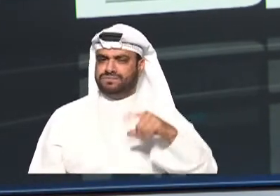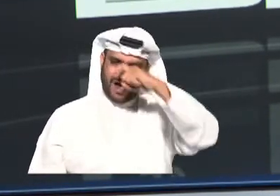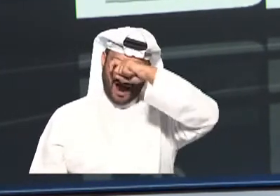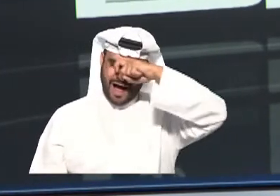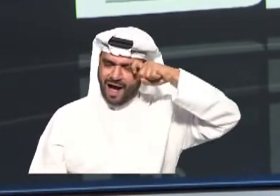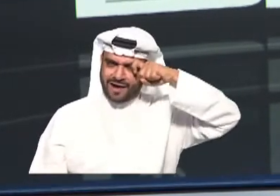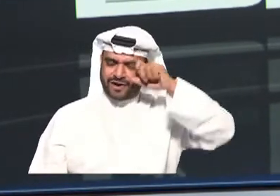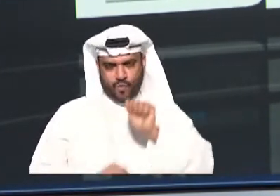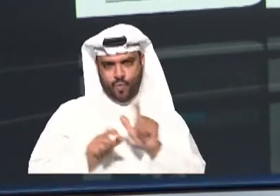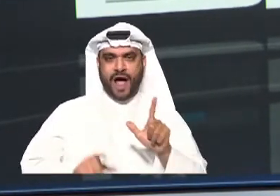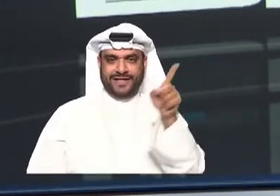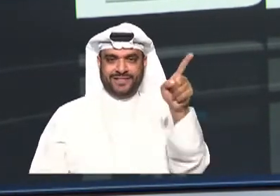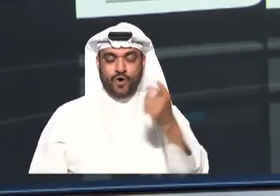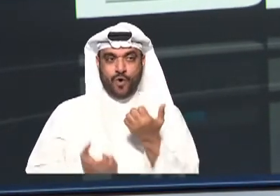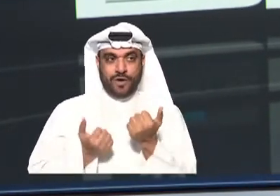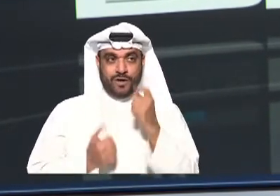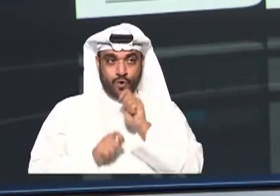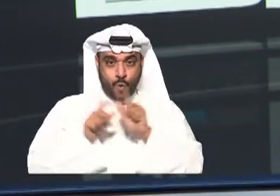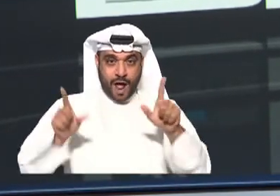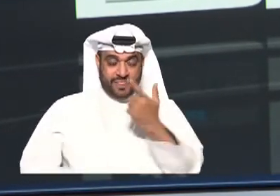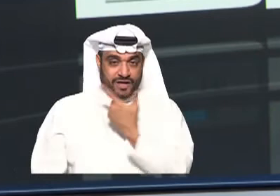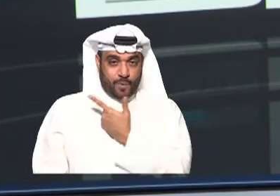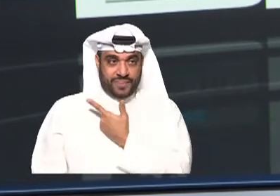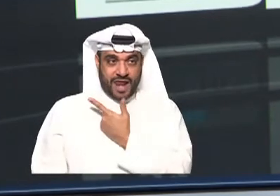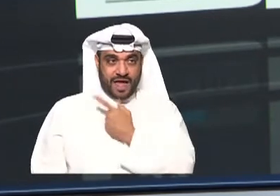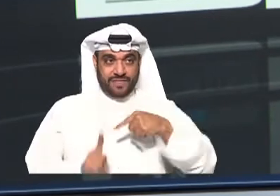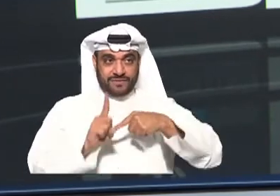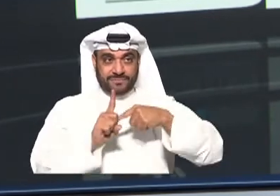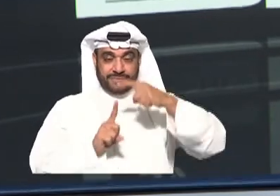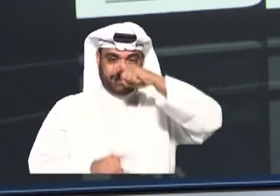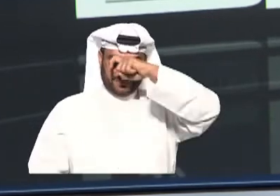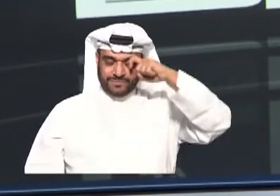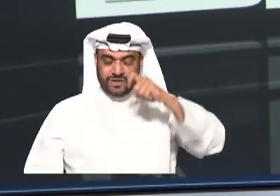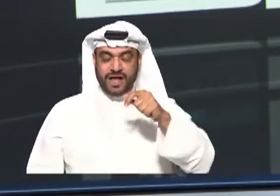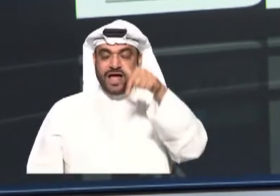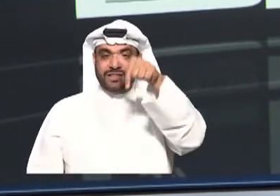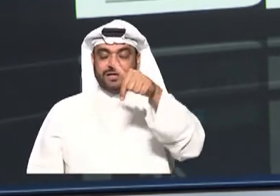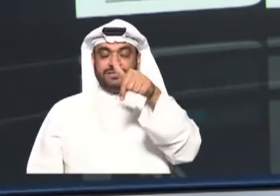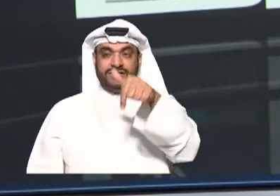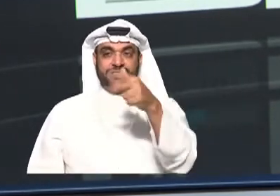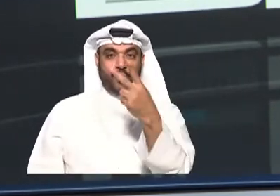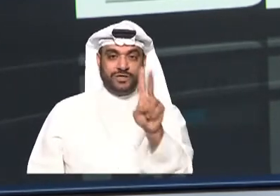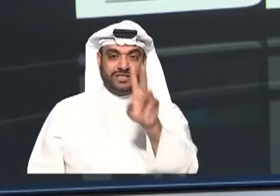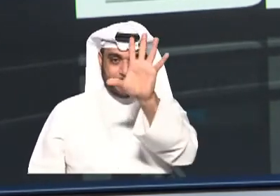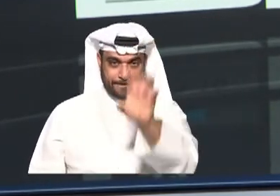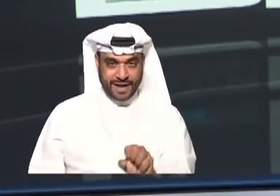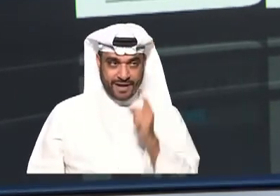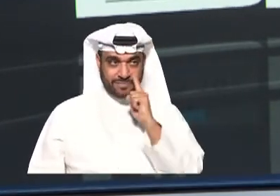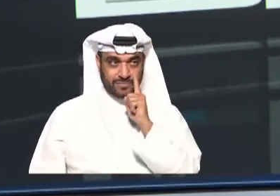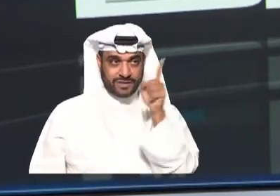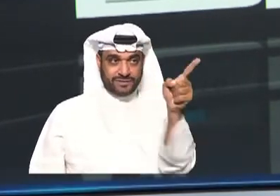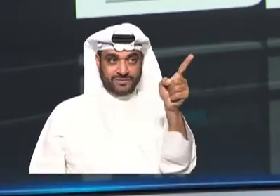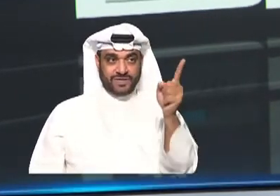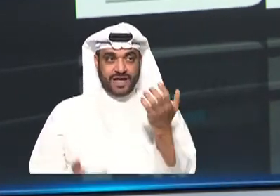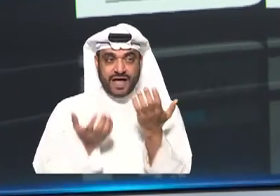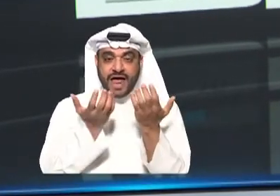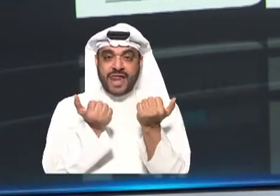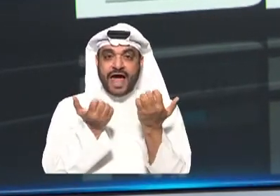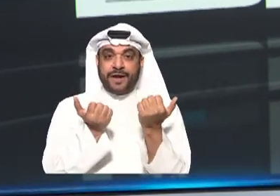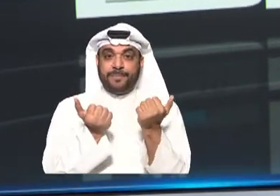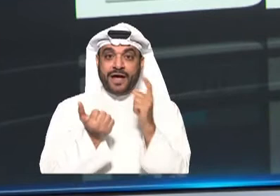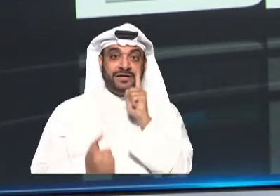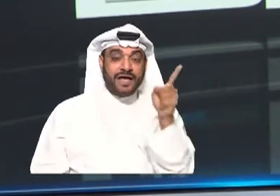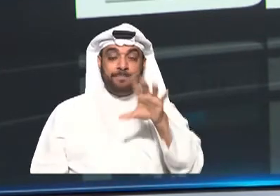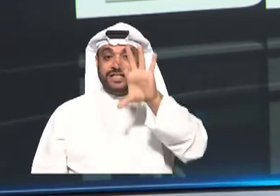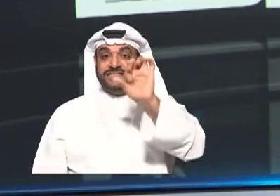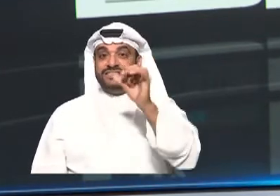تبدي أيضا تتكاثر معها السحب تدريجيا. العظمى المتوقعة 38، الصغرى 24 درجة مئوية، رياح جنوبية شرقية إلى